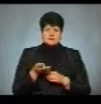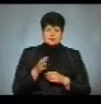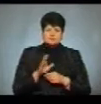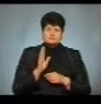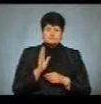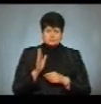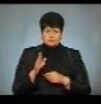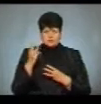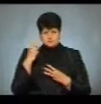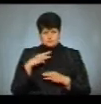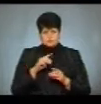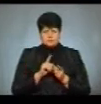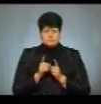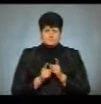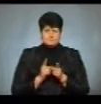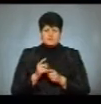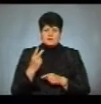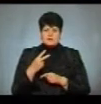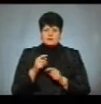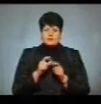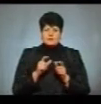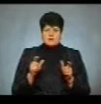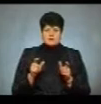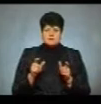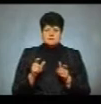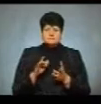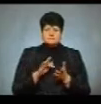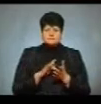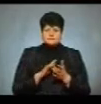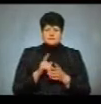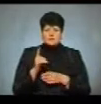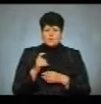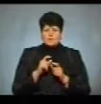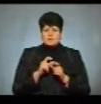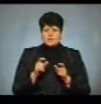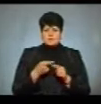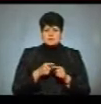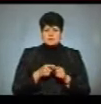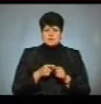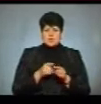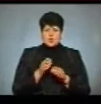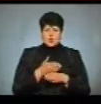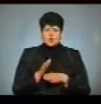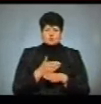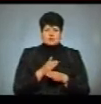буде модернізовано. Це 20 об'єктів – магістральні мережі і 100 об'єктів – це розподільчі мережі.